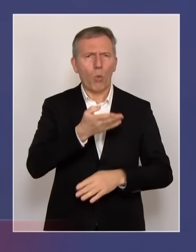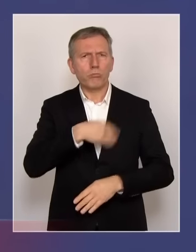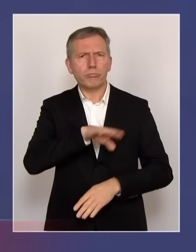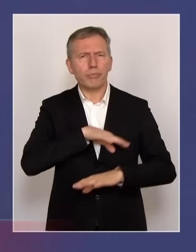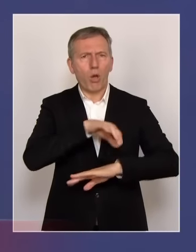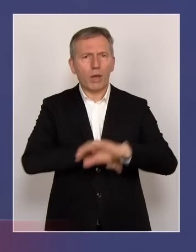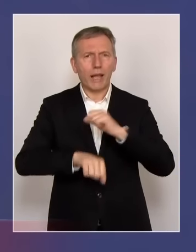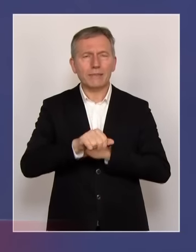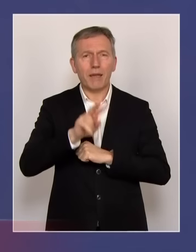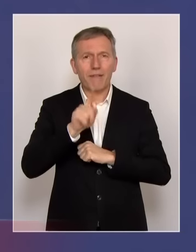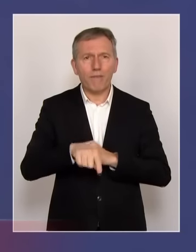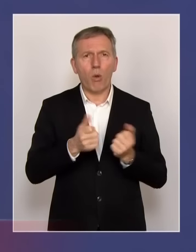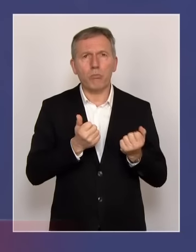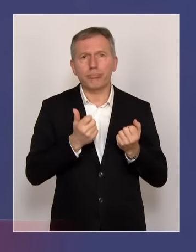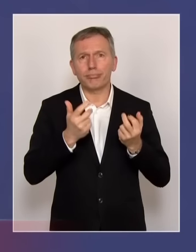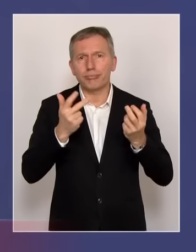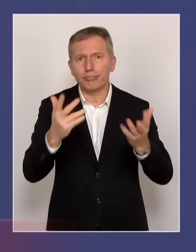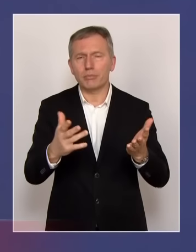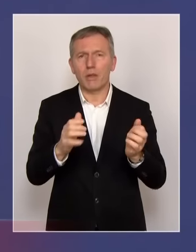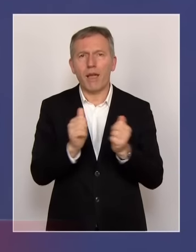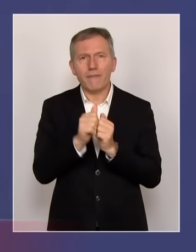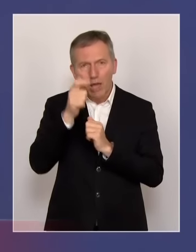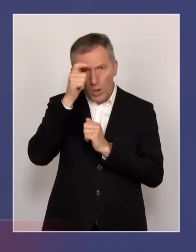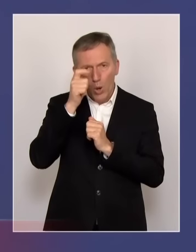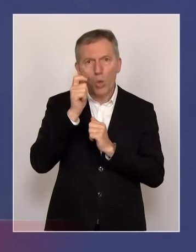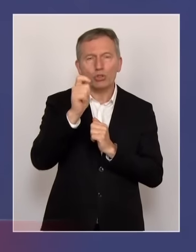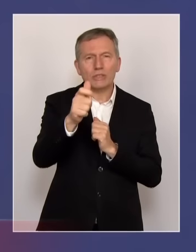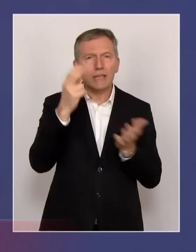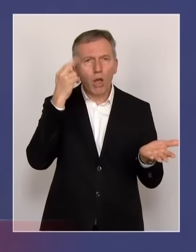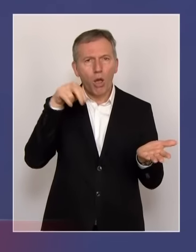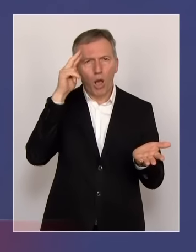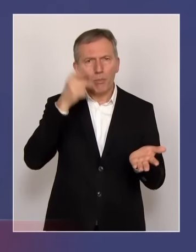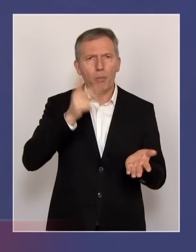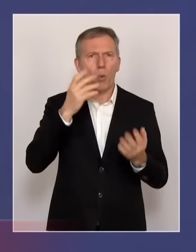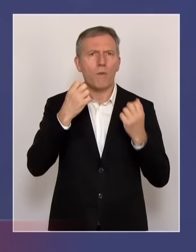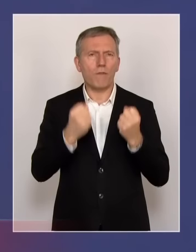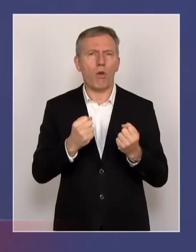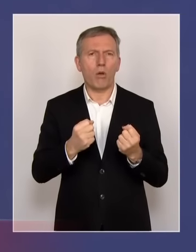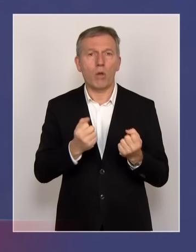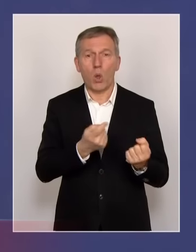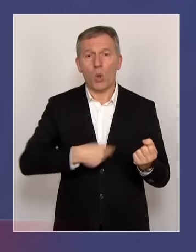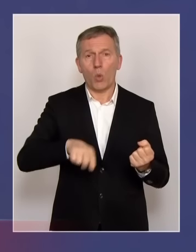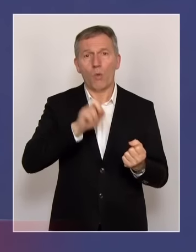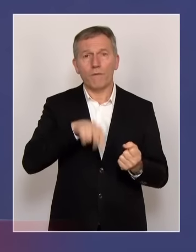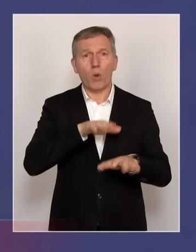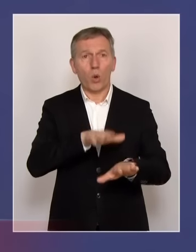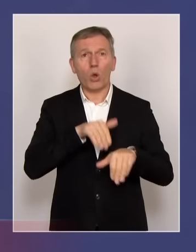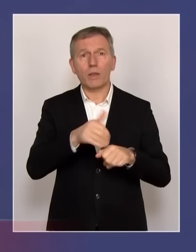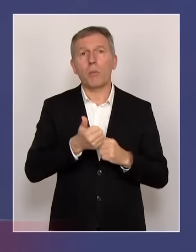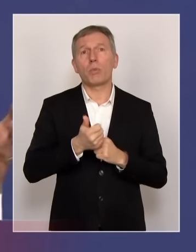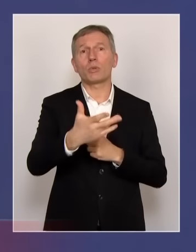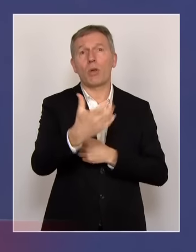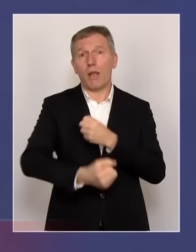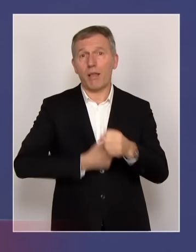nous pouvons la démultiplier et l'asseoir sur une plus grande cohérence européenne. C'est pourquoi je crois qu'il nous faut poursuivre dans les années qui viennent